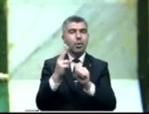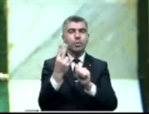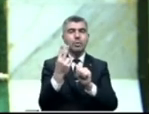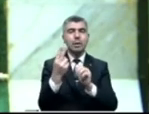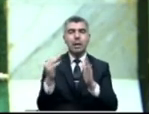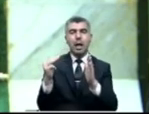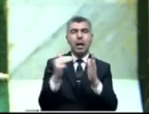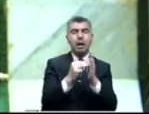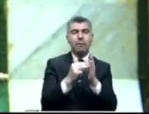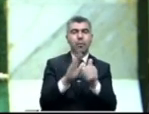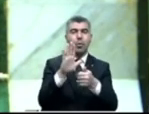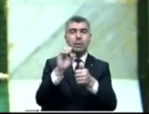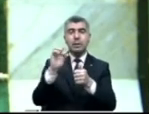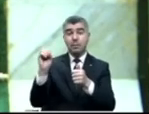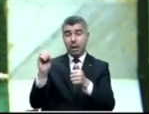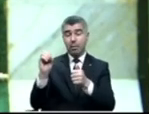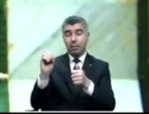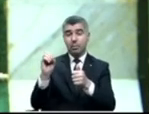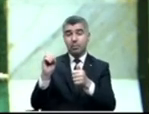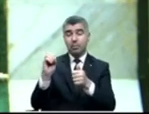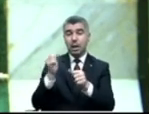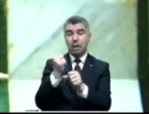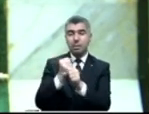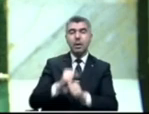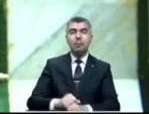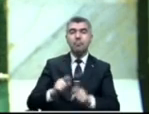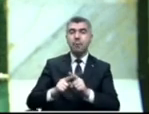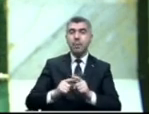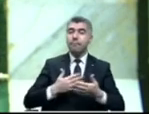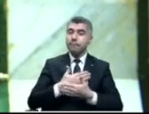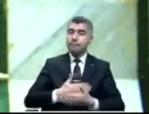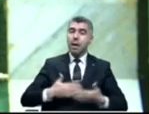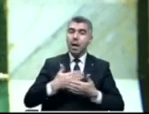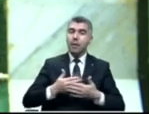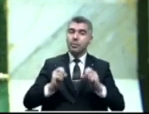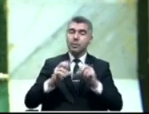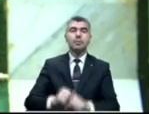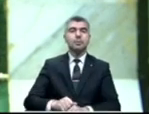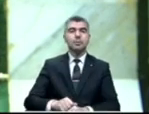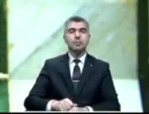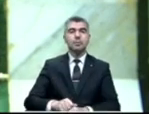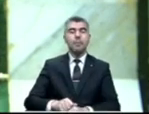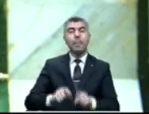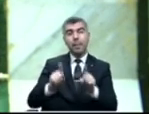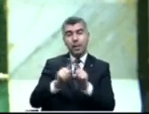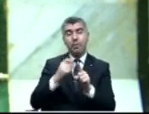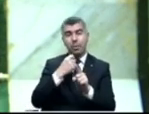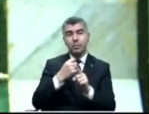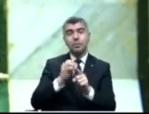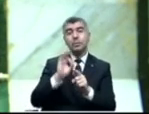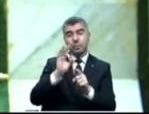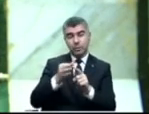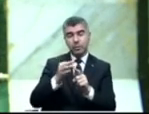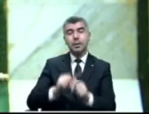26600 منصب شغل. هذا خصنا نفتخروا به، سيما وحنا عاد قطعنا عاد